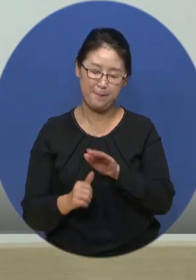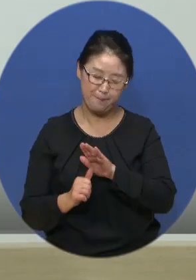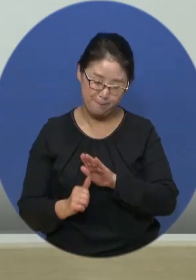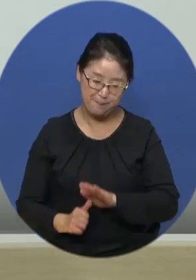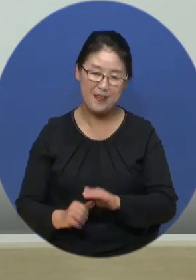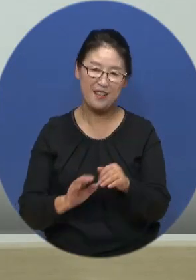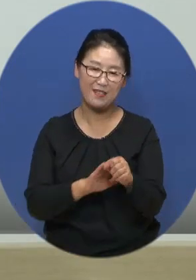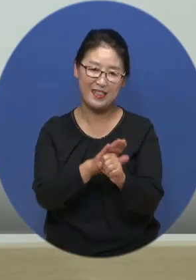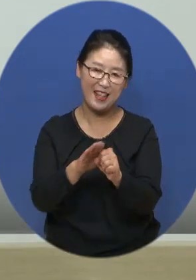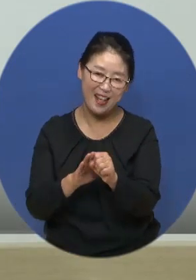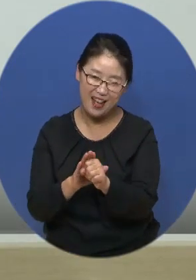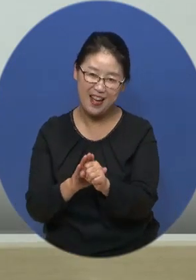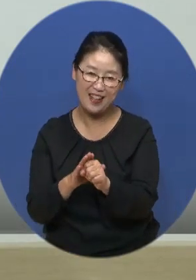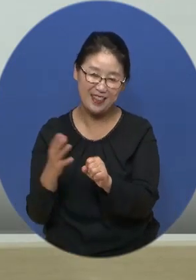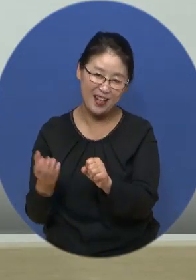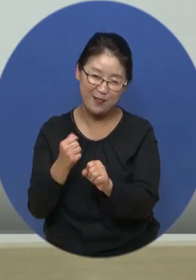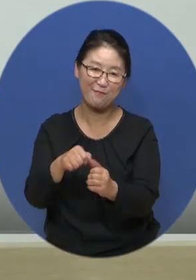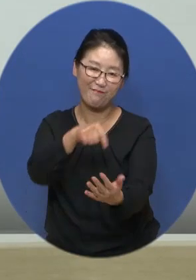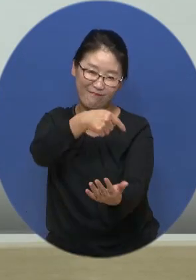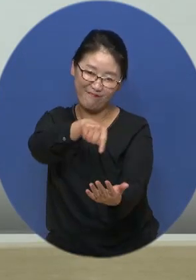사랑 이게 중요하다고 생각합니다.